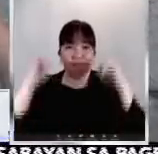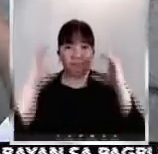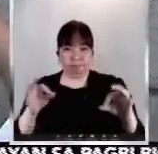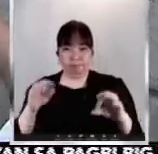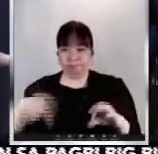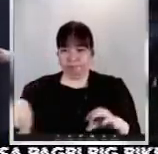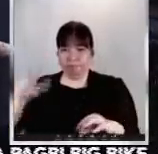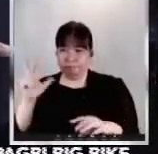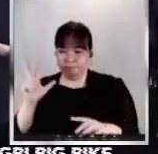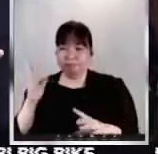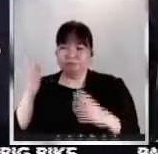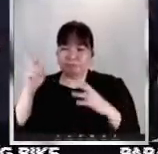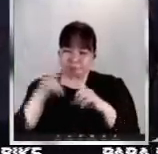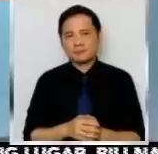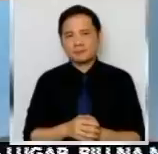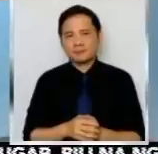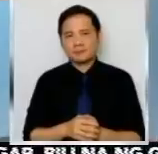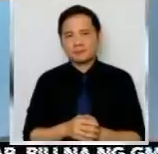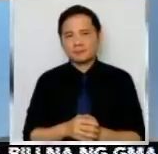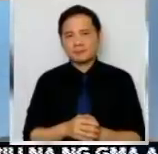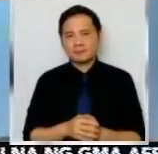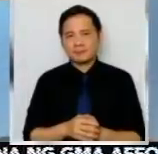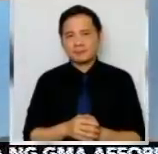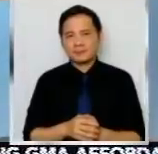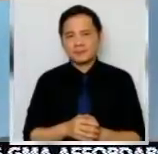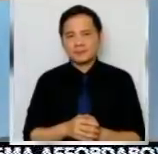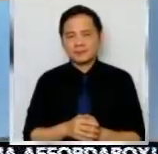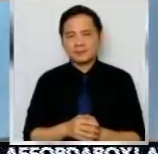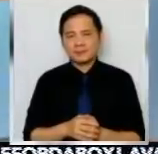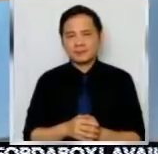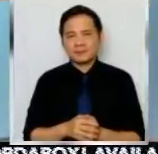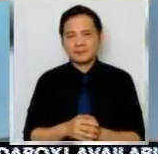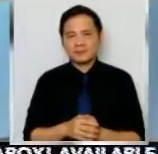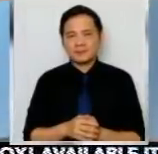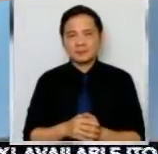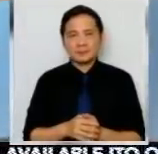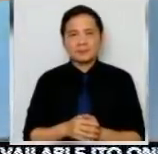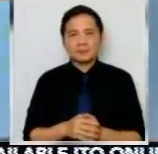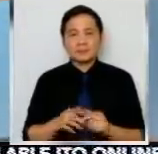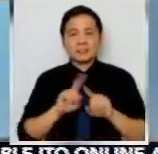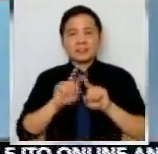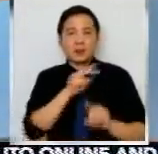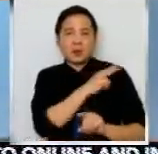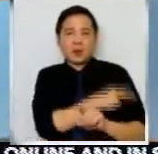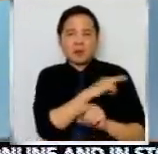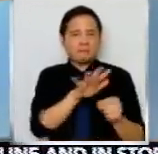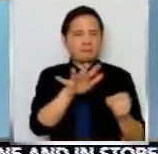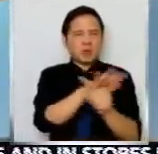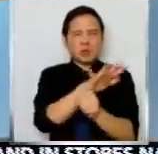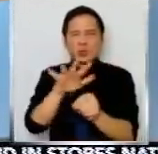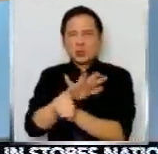Aguinaldo, Nakatutok, 24 Oras. Halos malunod na rin ang iba pang ospital dahil sa dami ng mga pasyenteng kailangang